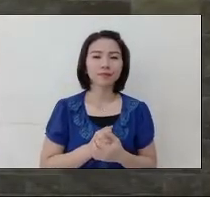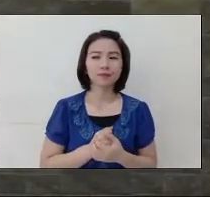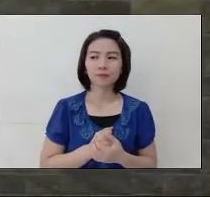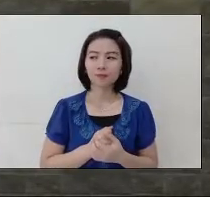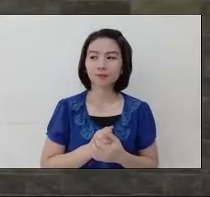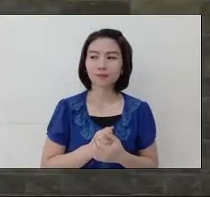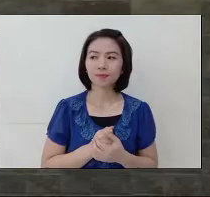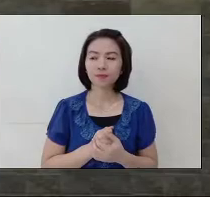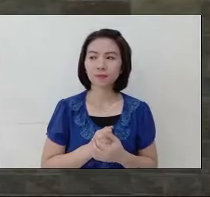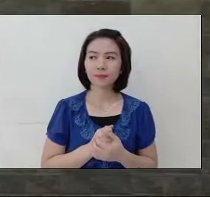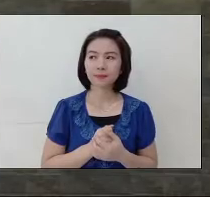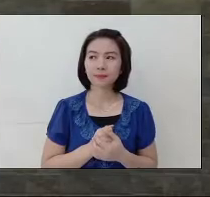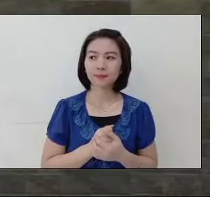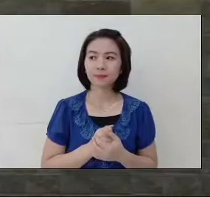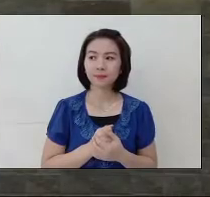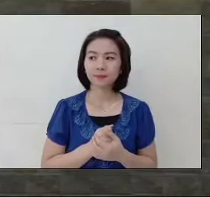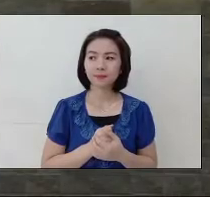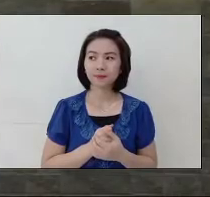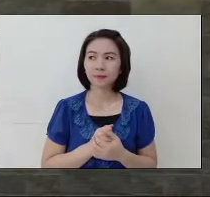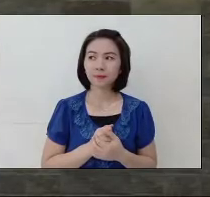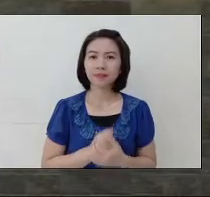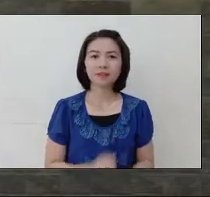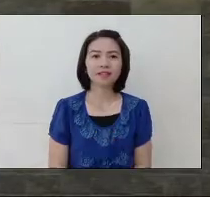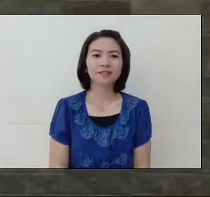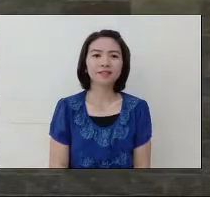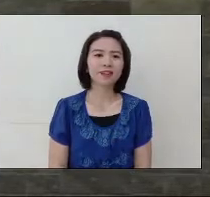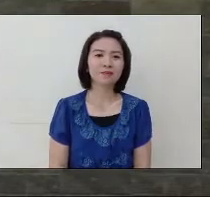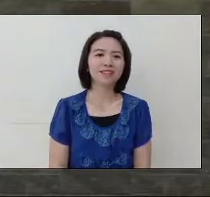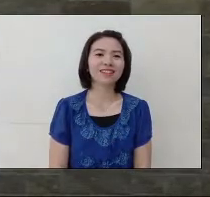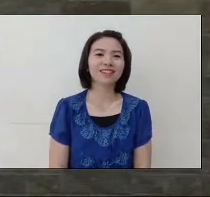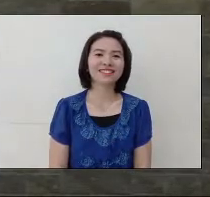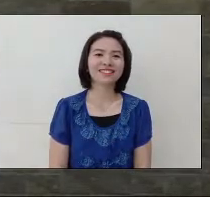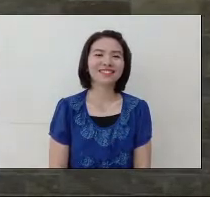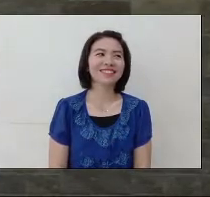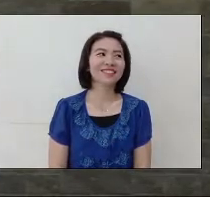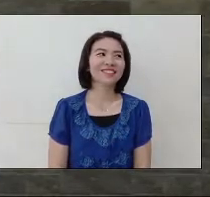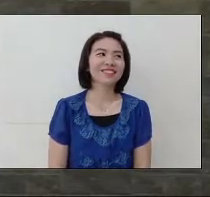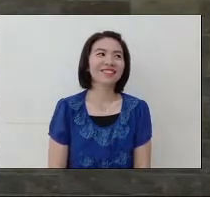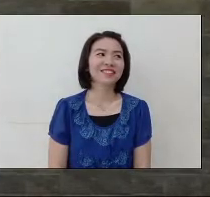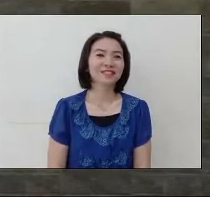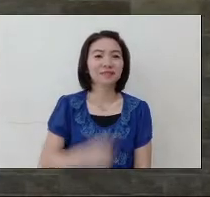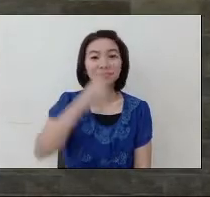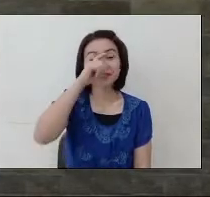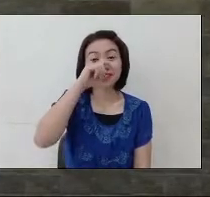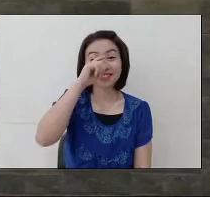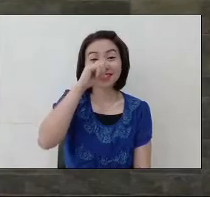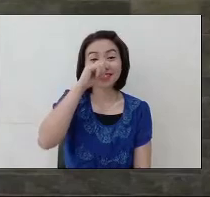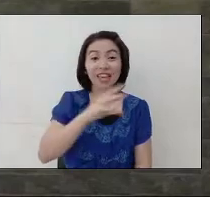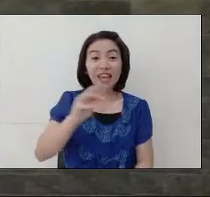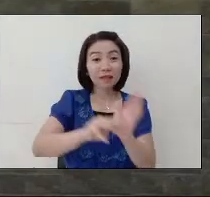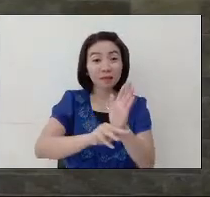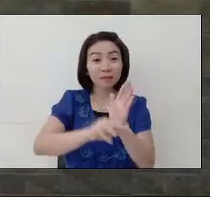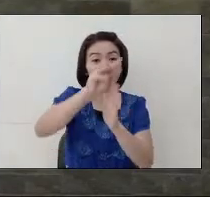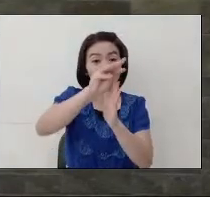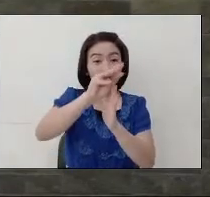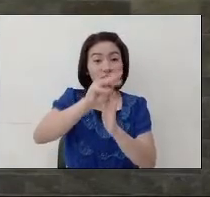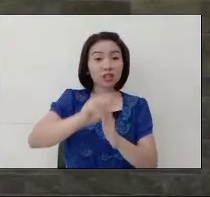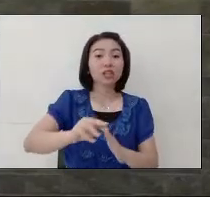Aging and maturity are two different things.